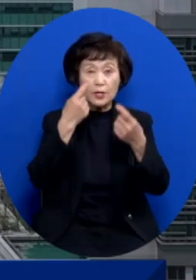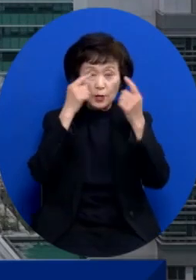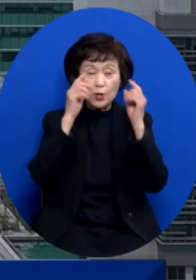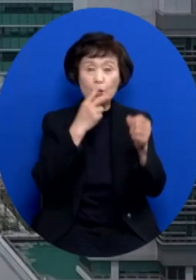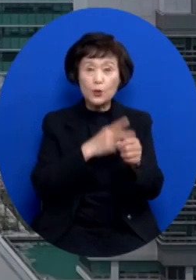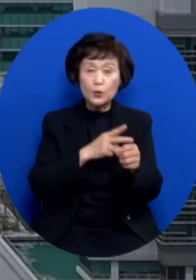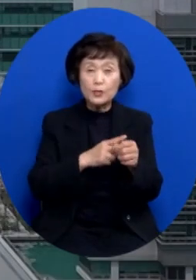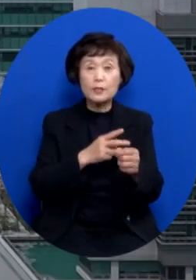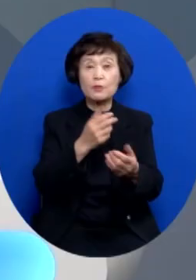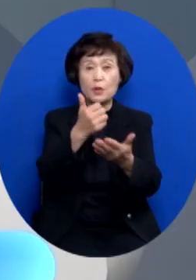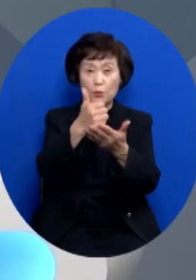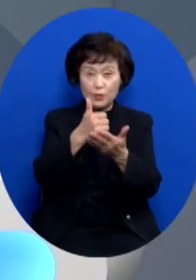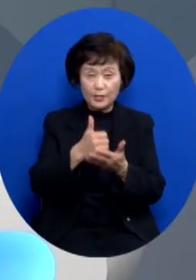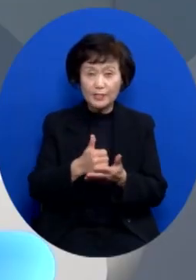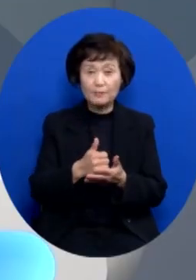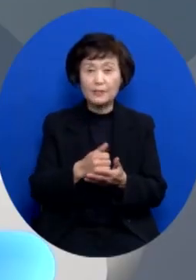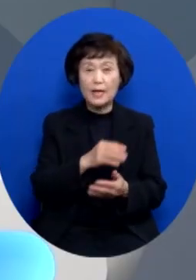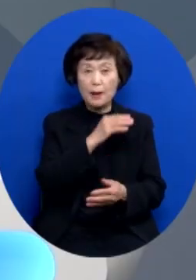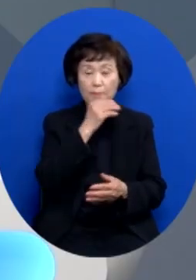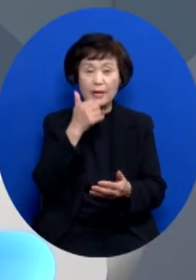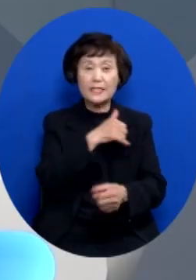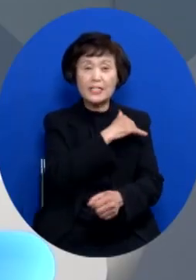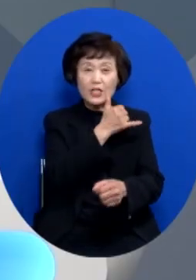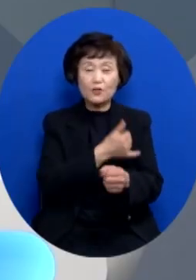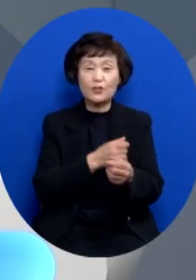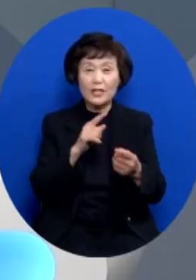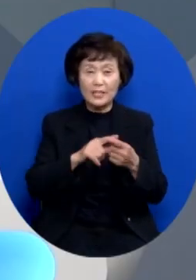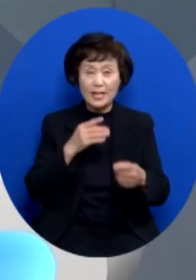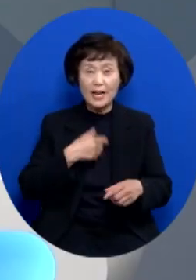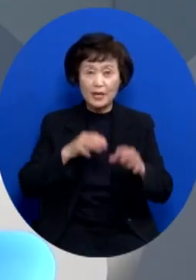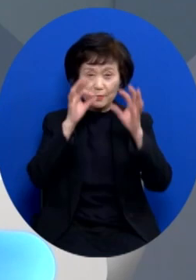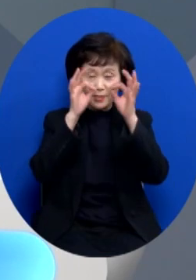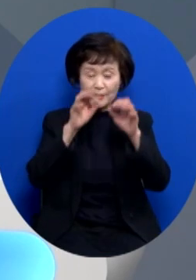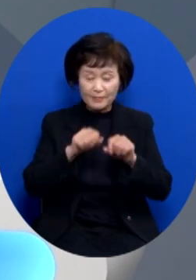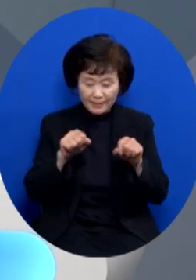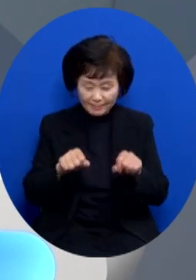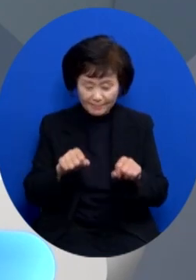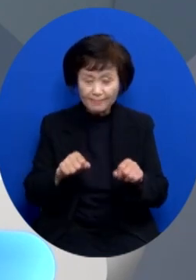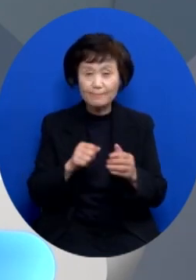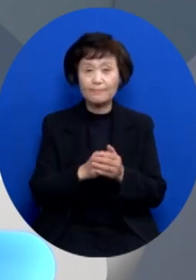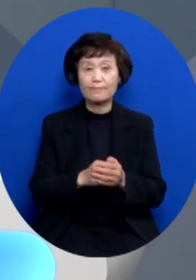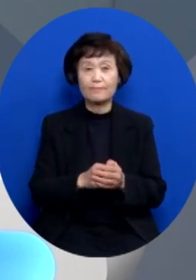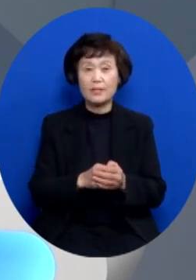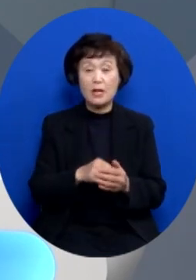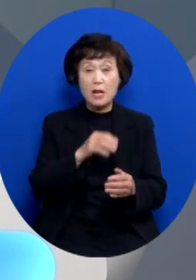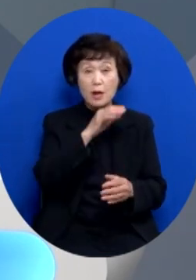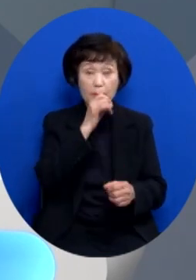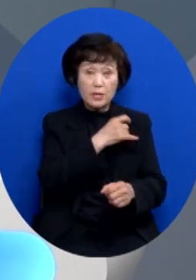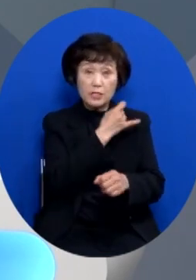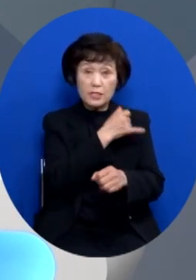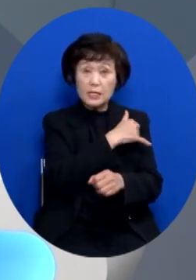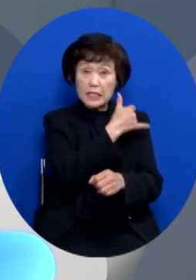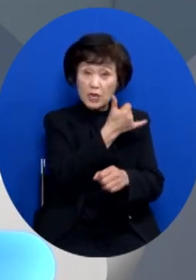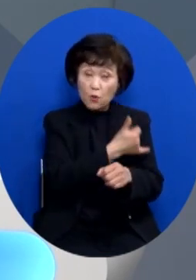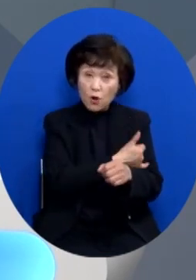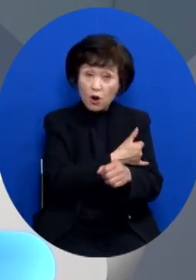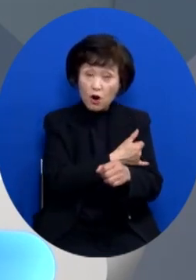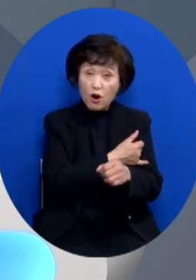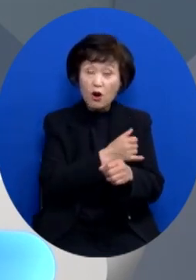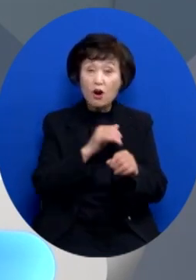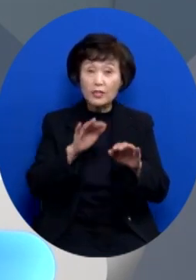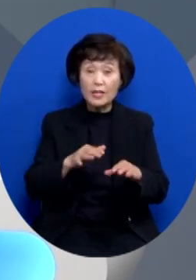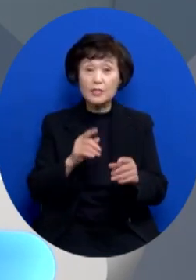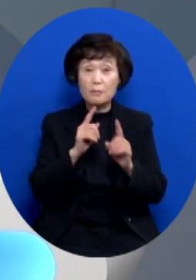이야기 나눠보겠습니다. 안녕하세요, 교수님. 안녕하세요, 김영길입니다. 네, 바른 인권 포럼에서 발제도 하셨고